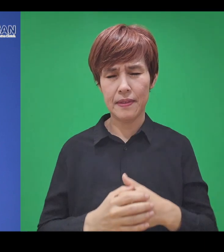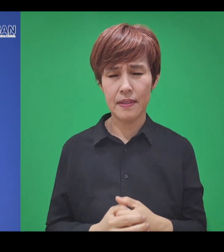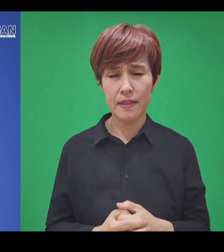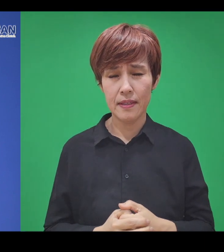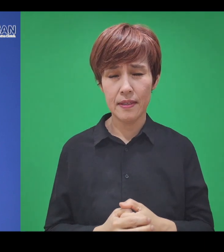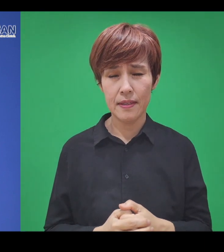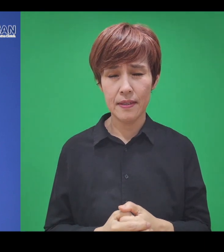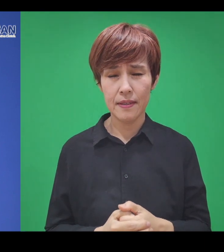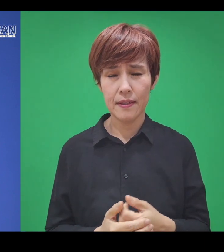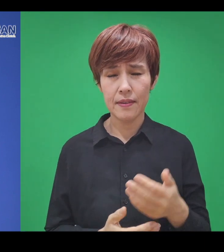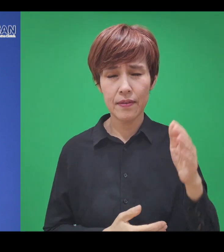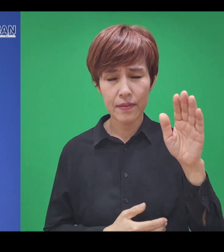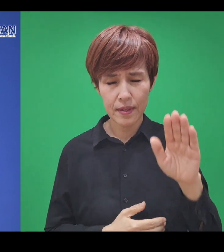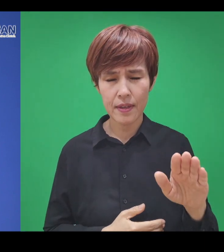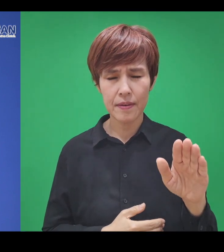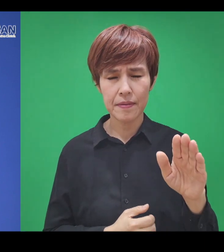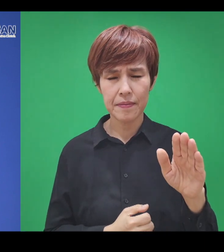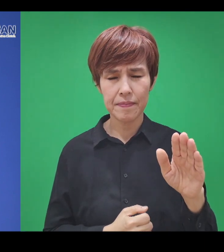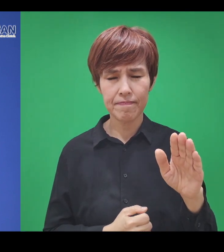그러나 하나님의 아들이